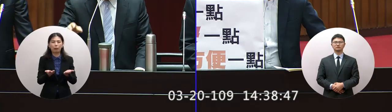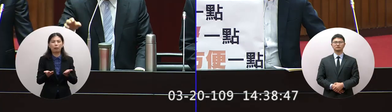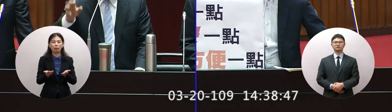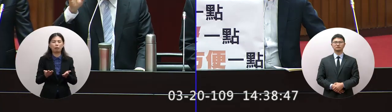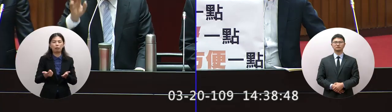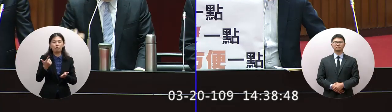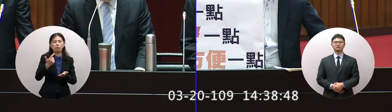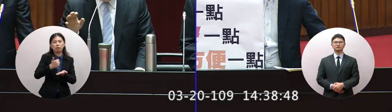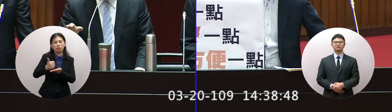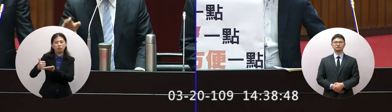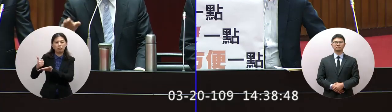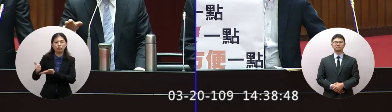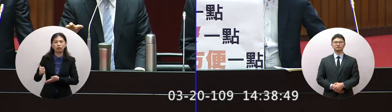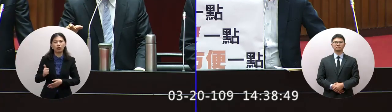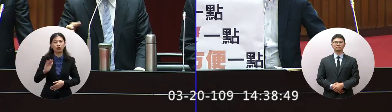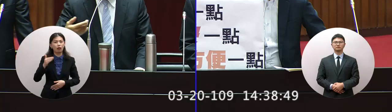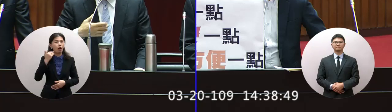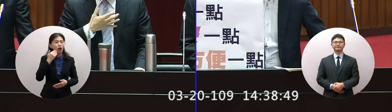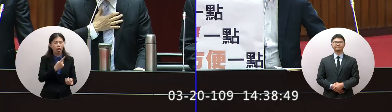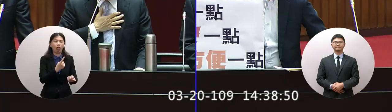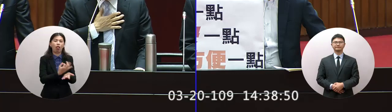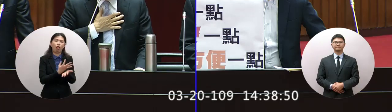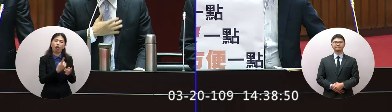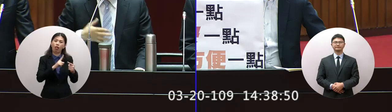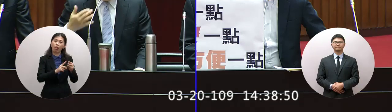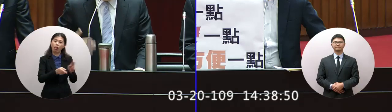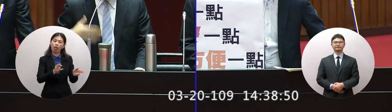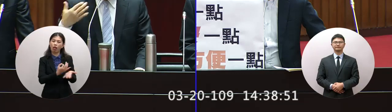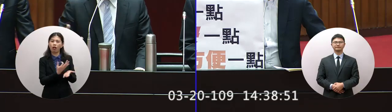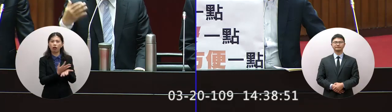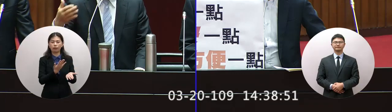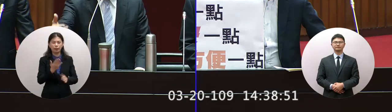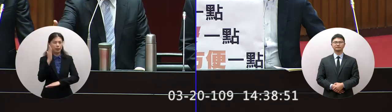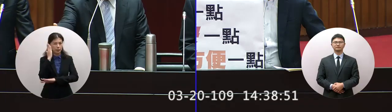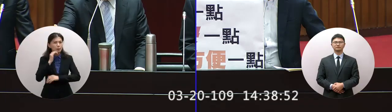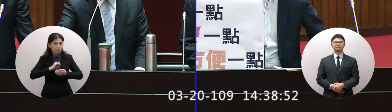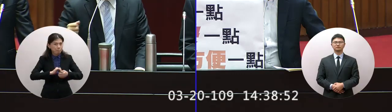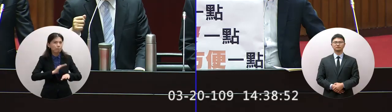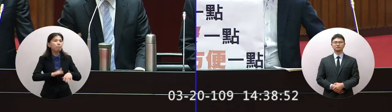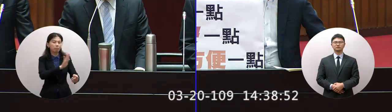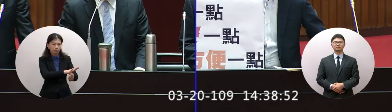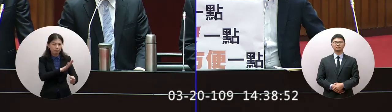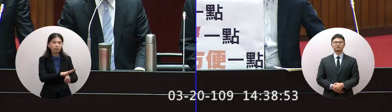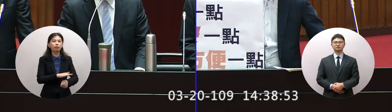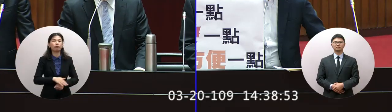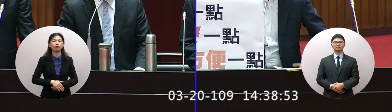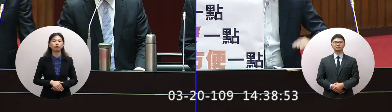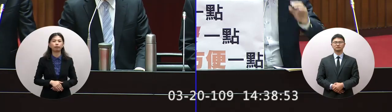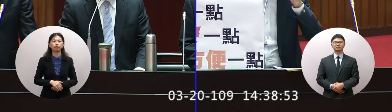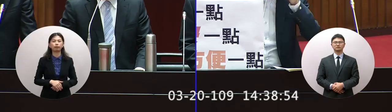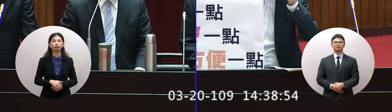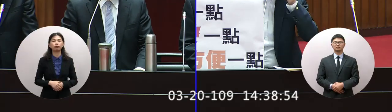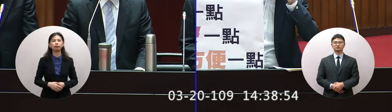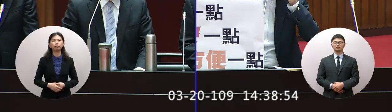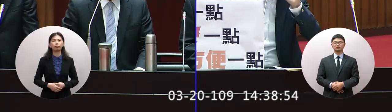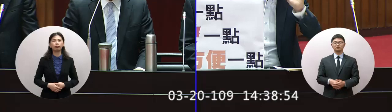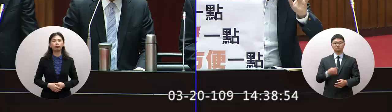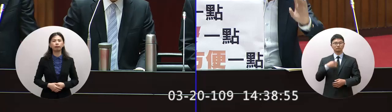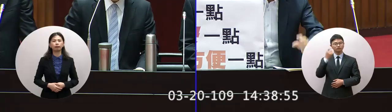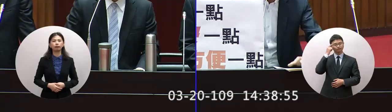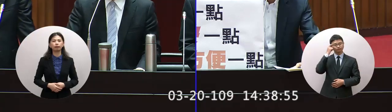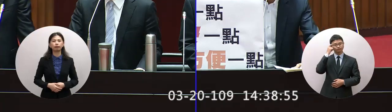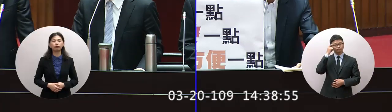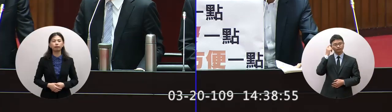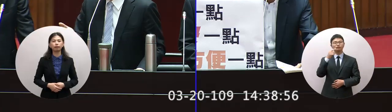要。但如人力有不足，政府一定帮他补足，是这个意思。 因为院长，我想哦，这个